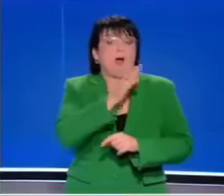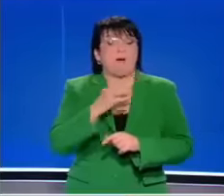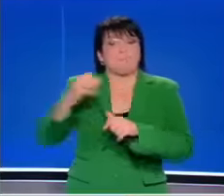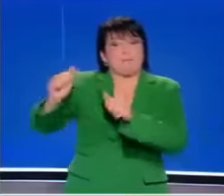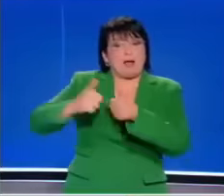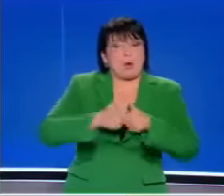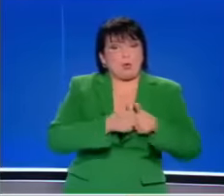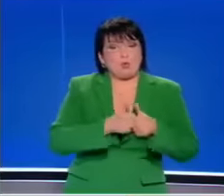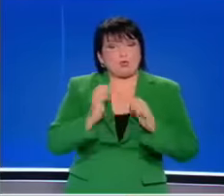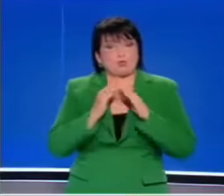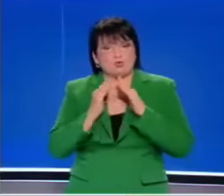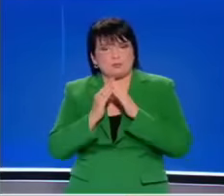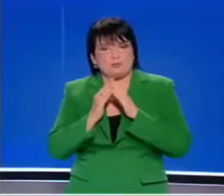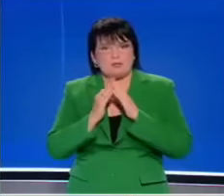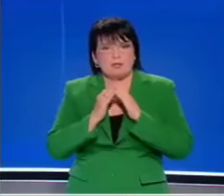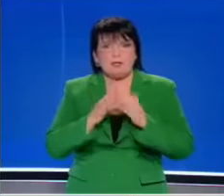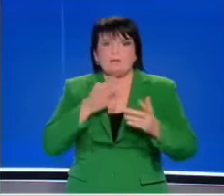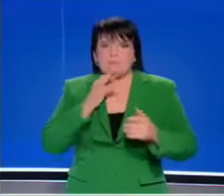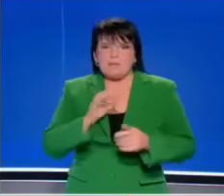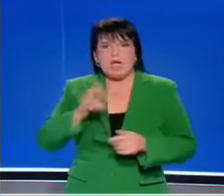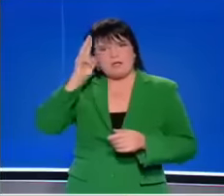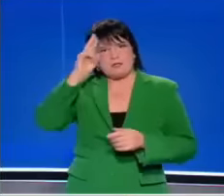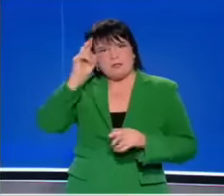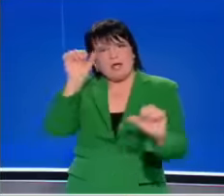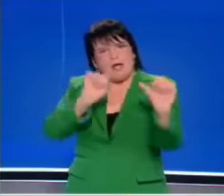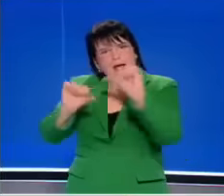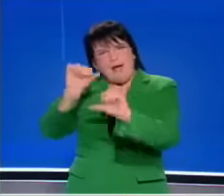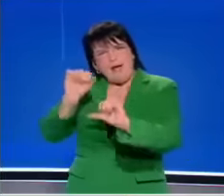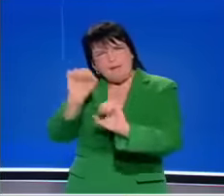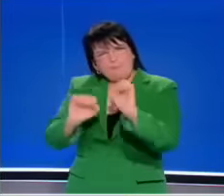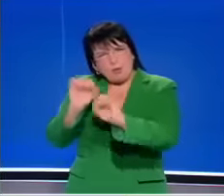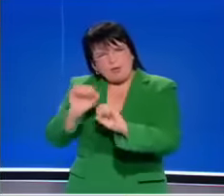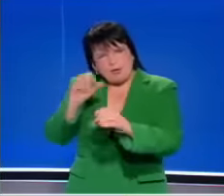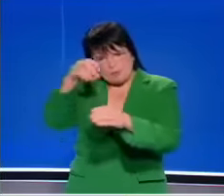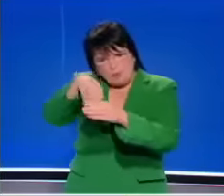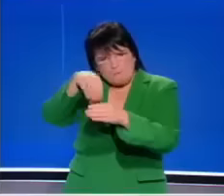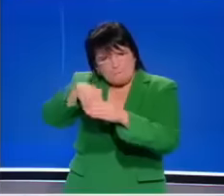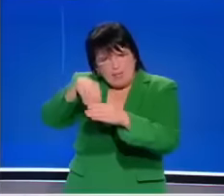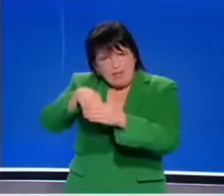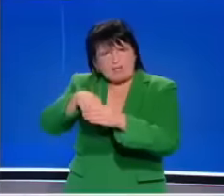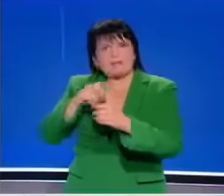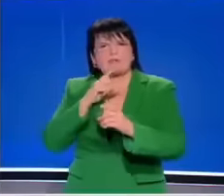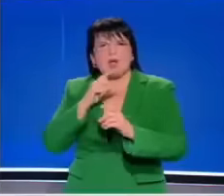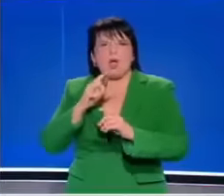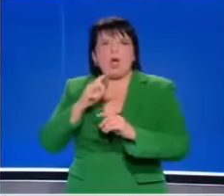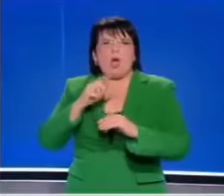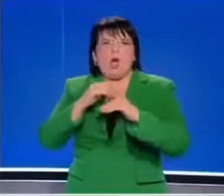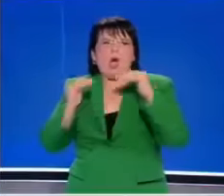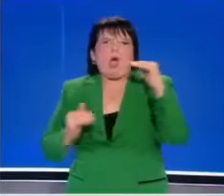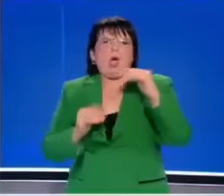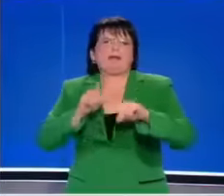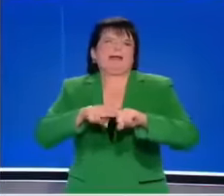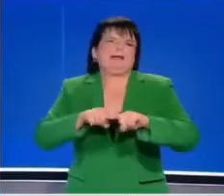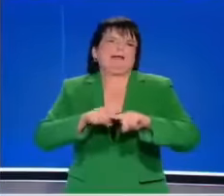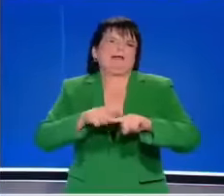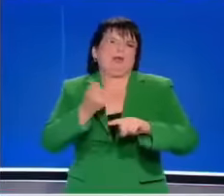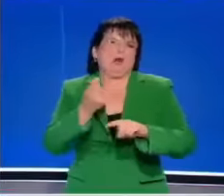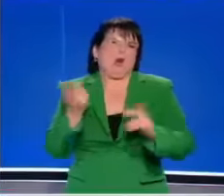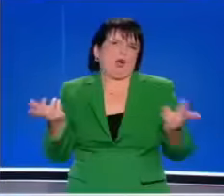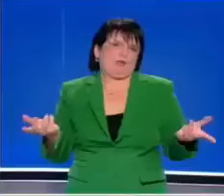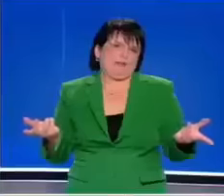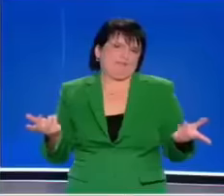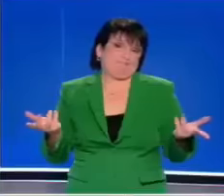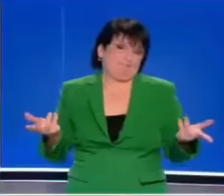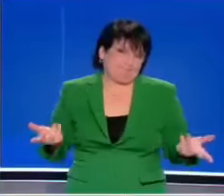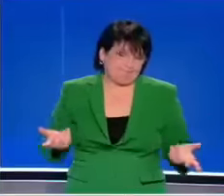μες στο σπίτι μου πρέπει να παρακολουθεί και τους κόκκους του γερμανικού περιπανος σε συσκευασία που λέει ότι είναι υποδεέστερη από τους ελληνικούς κόκκους ναι για